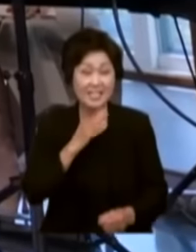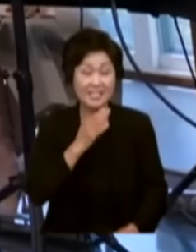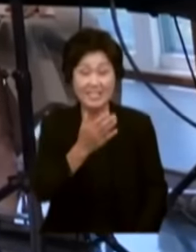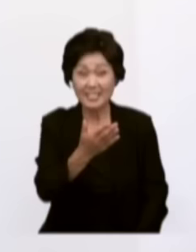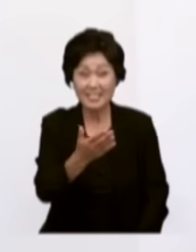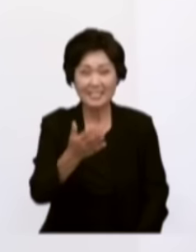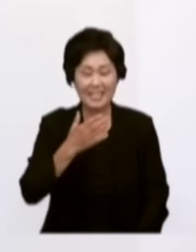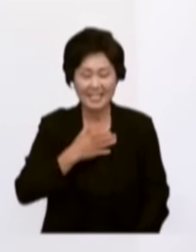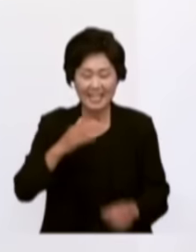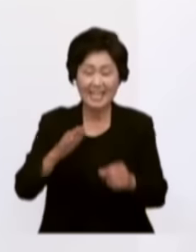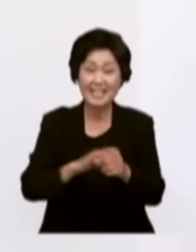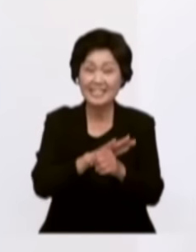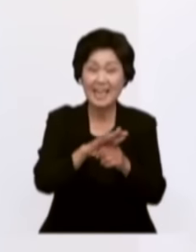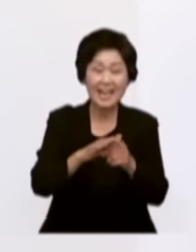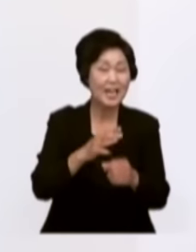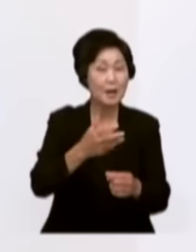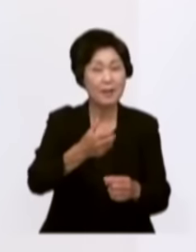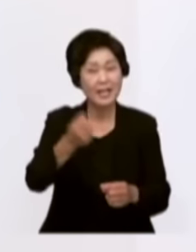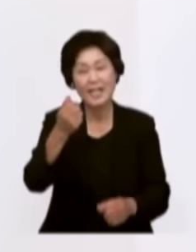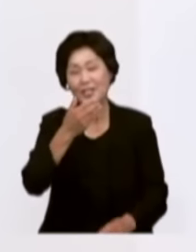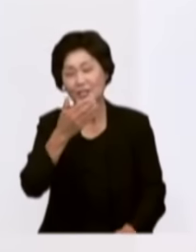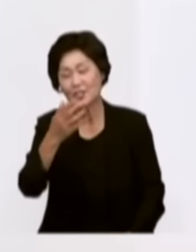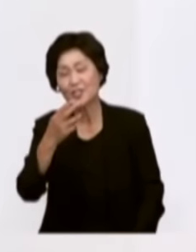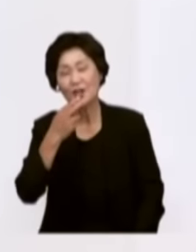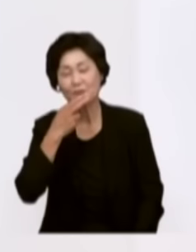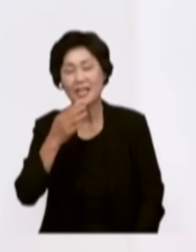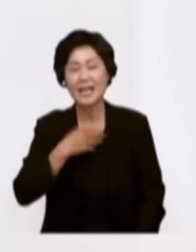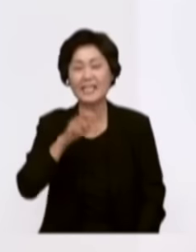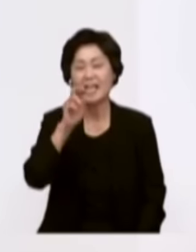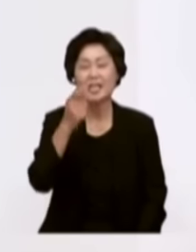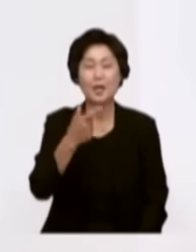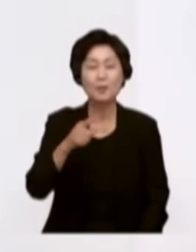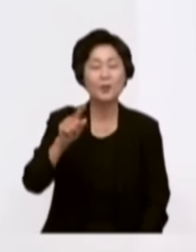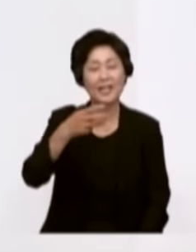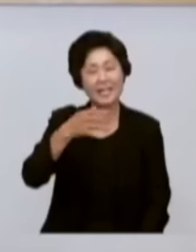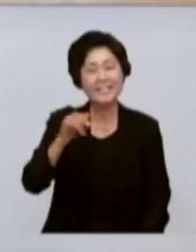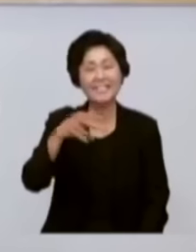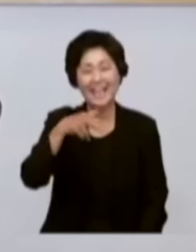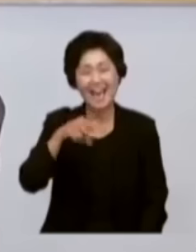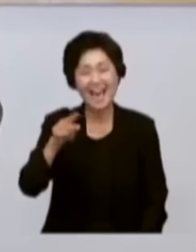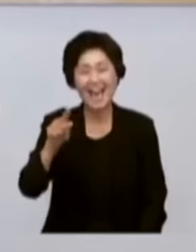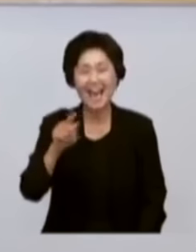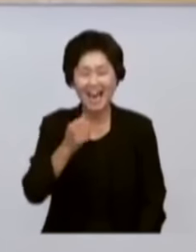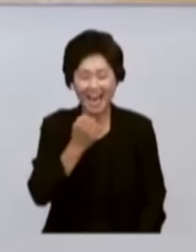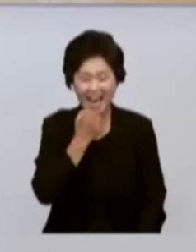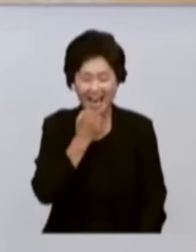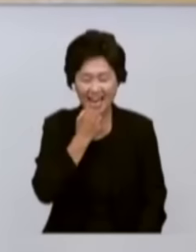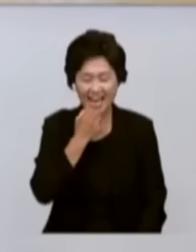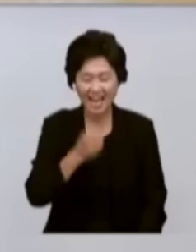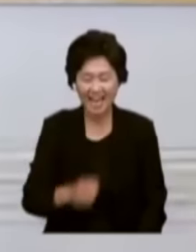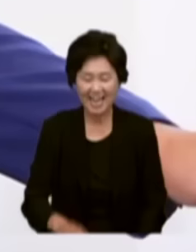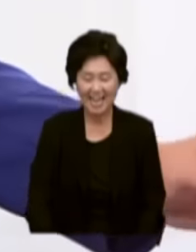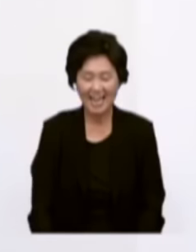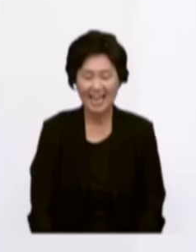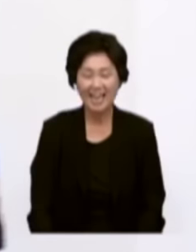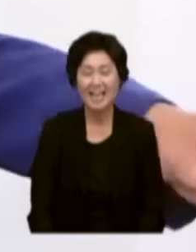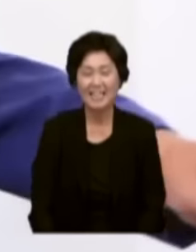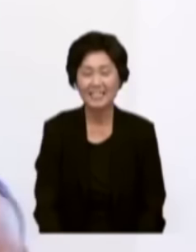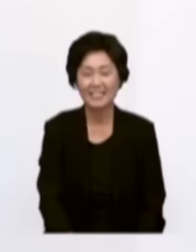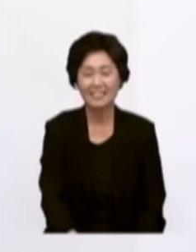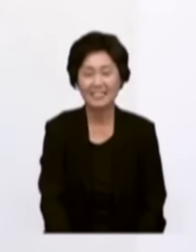나의 사랑을 받아줄 수가 없나? 나의 모나리자. 뭘 테이프를 빨리 돌렸어요? 아니, 왜 이렇게 왜냐면, 빨리? 반응이 안